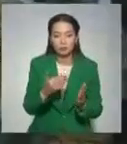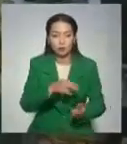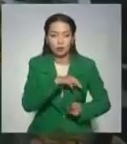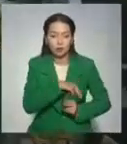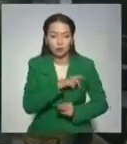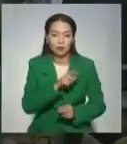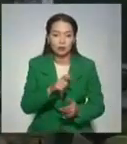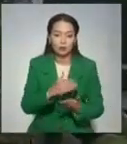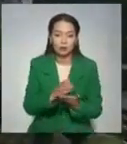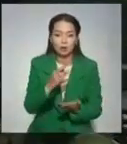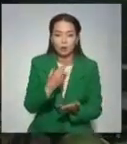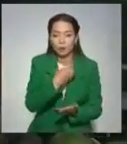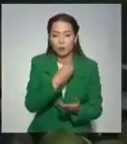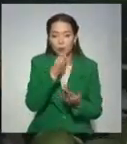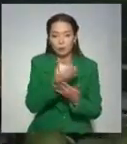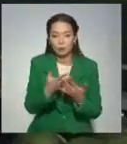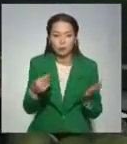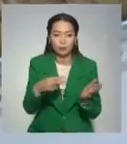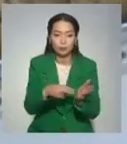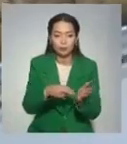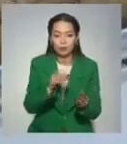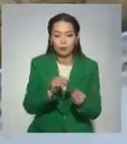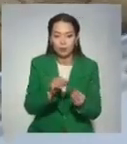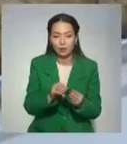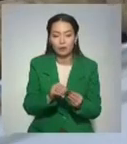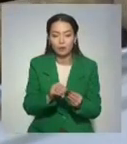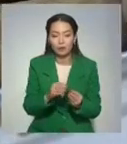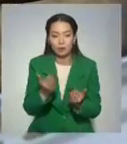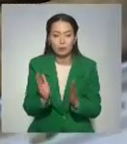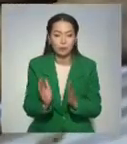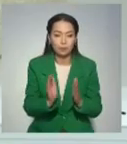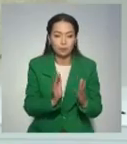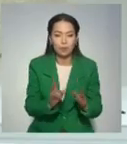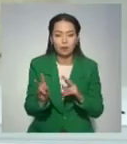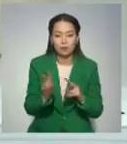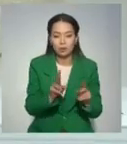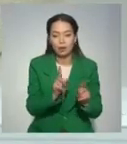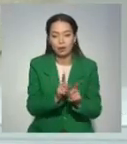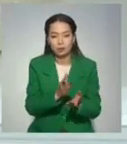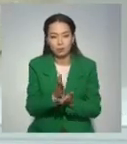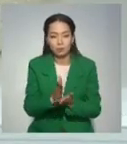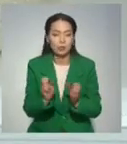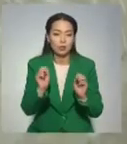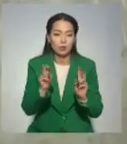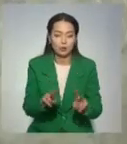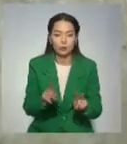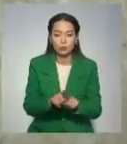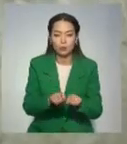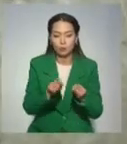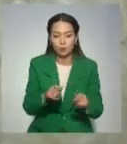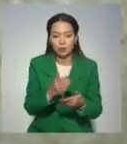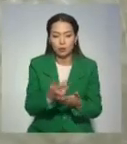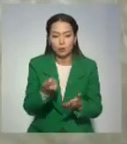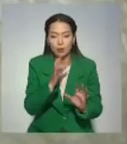етеді. Әлеуметтік маңызы бар тауарлардың бағасын тұрақтандыру мақсатында Зеренді мен шағалалы елді мекендерінде арнайы дүкен ашылды. Аз